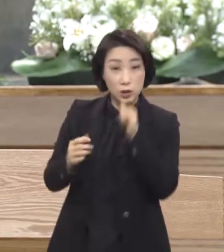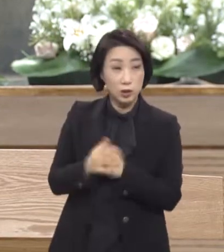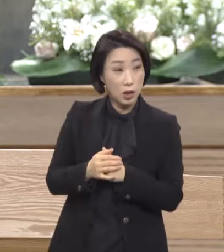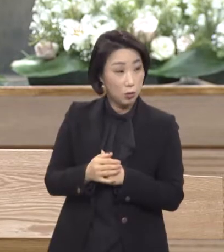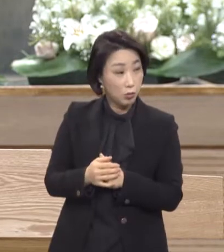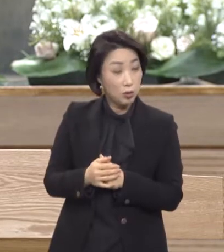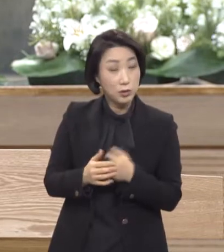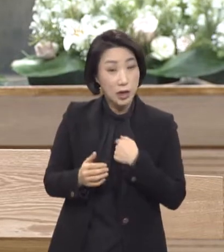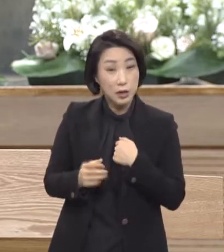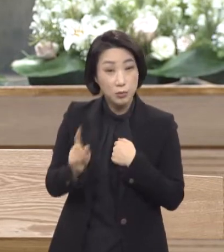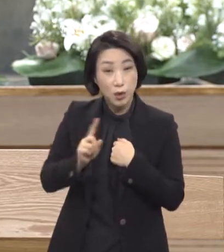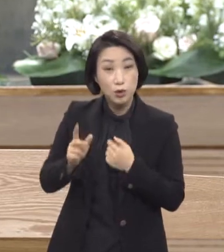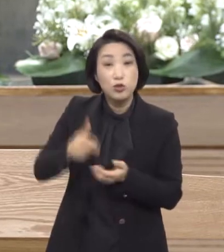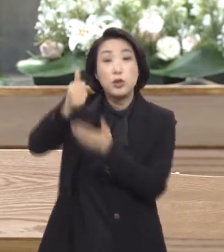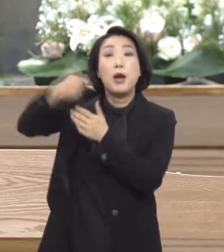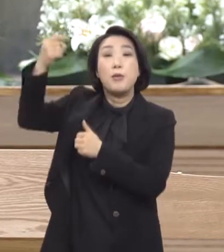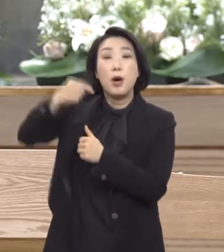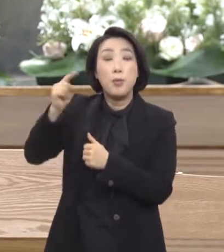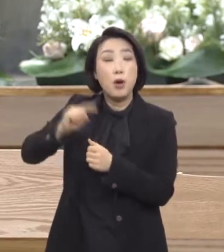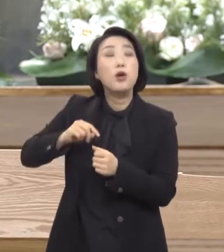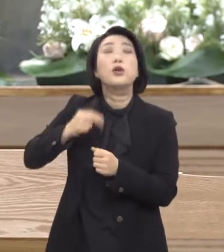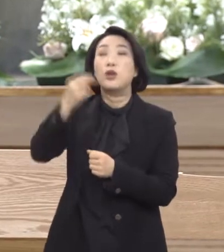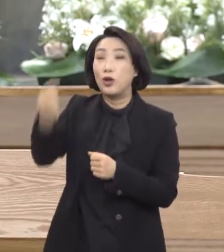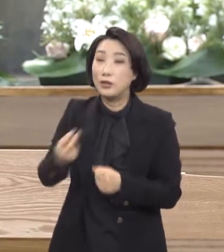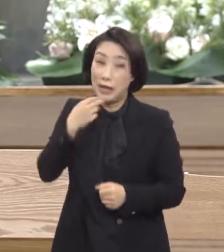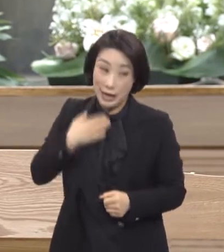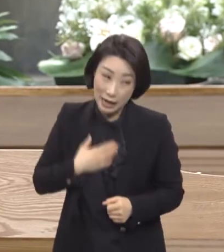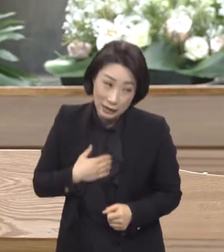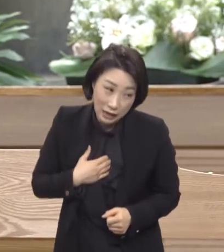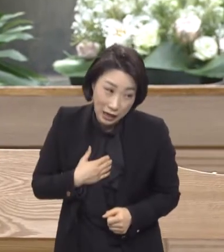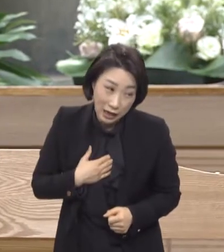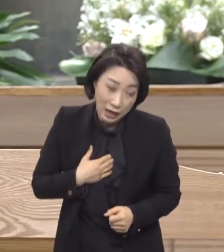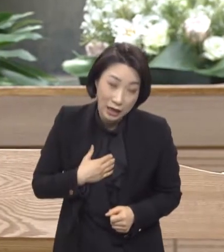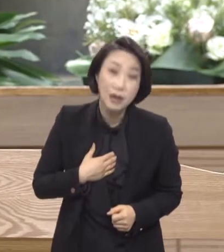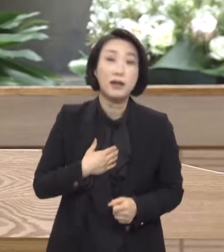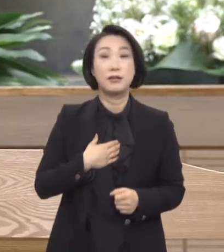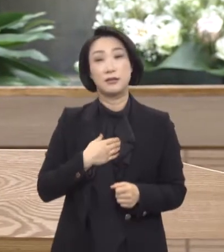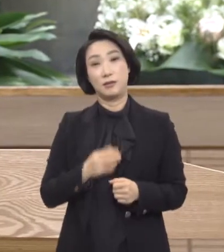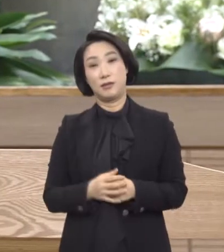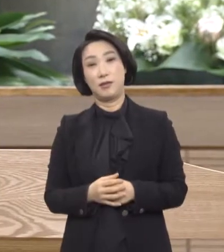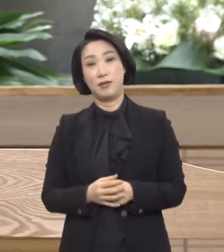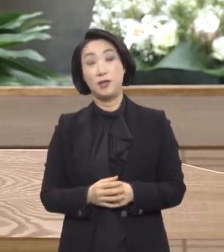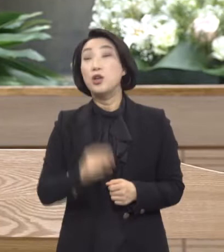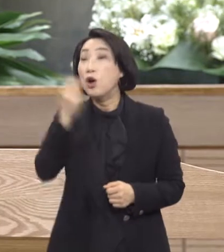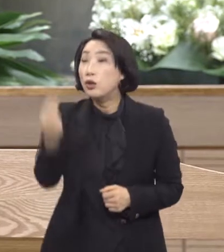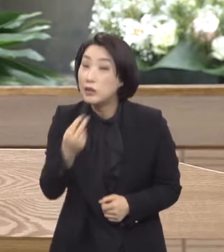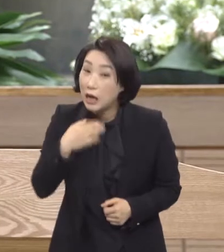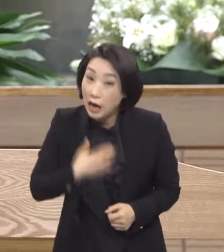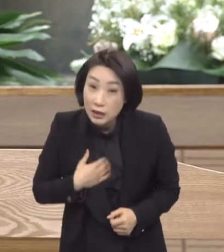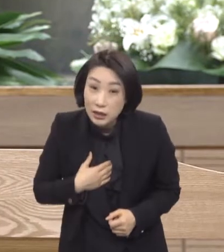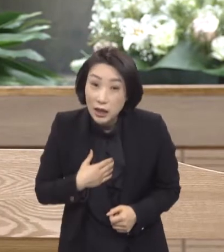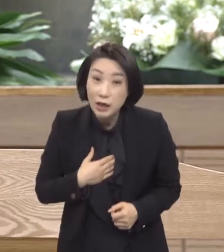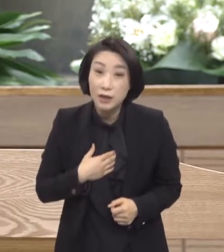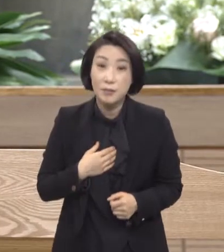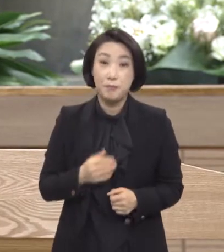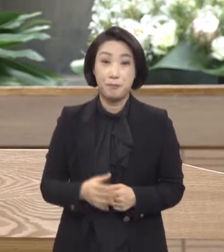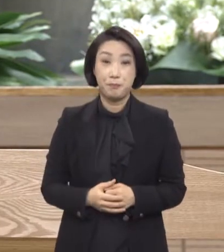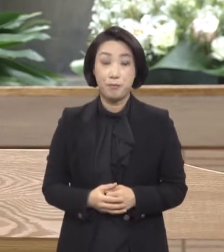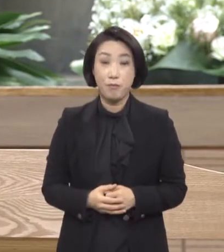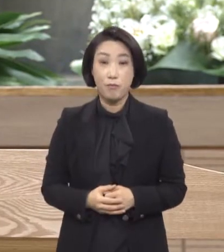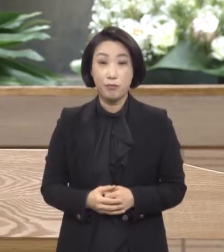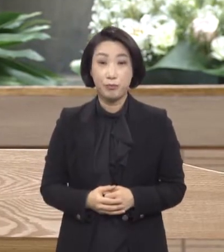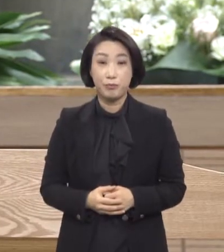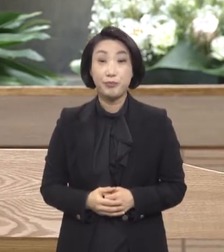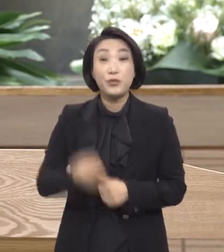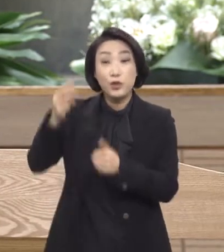주셨으니 나는 그의 명령이 영생인 줄 안다. 영생인 줄 안다.